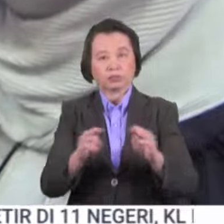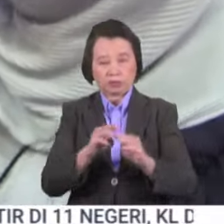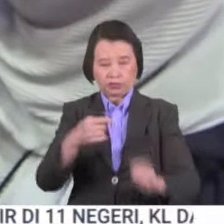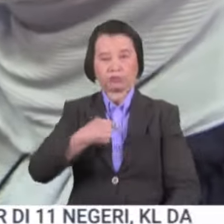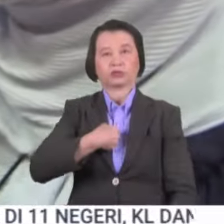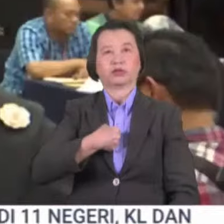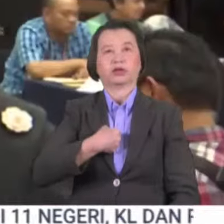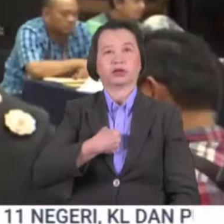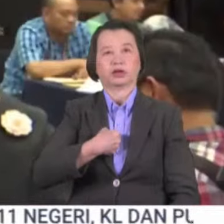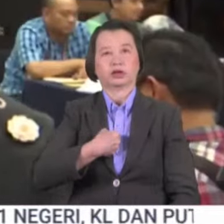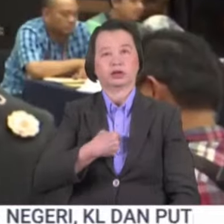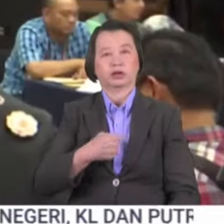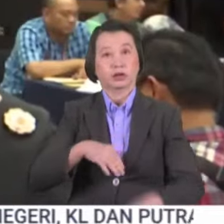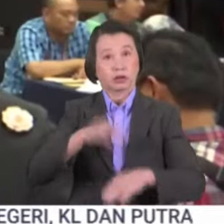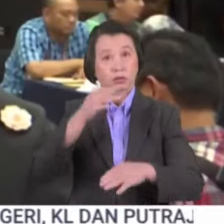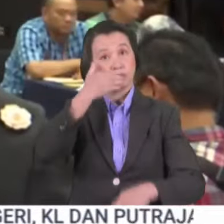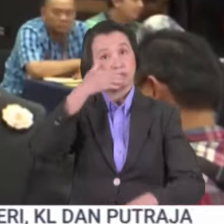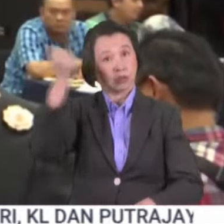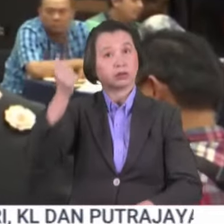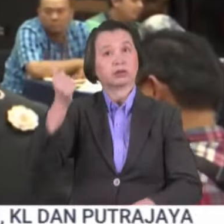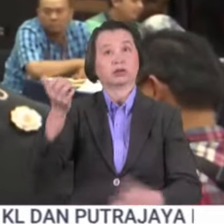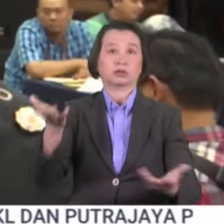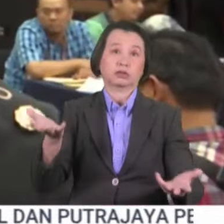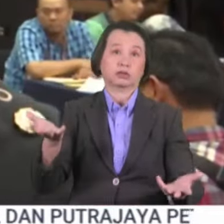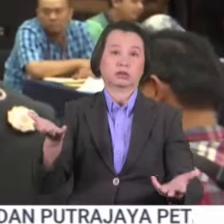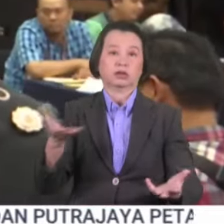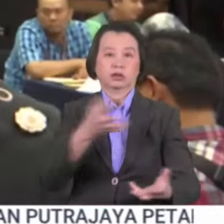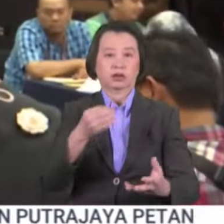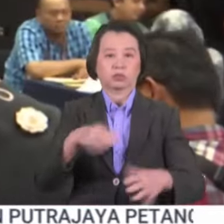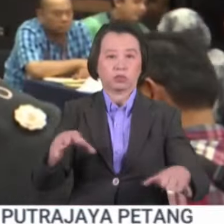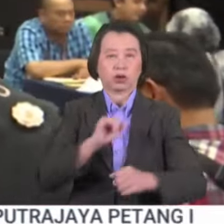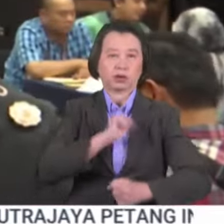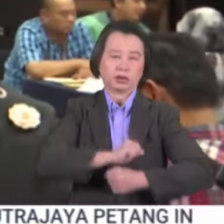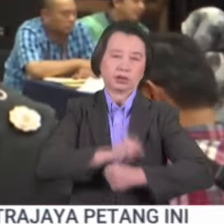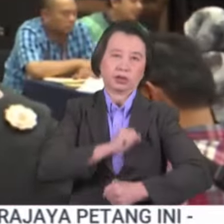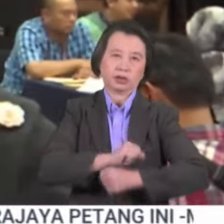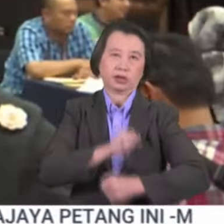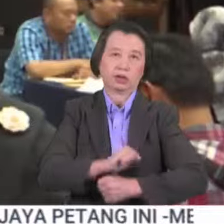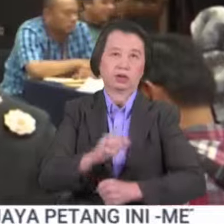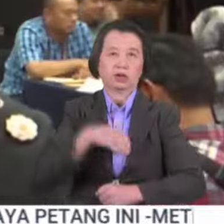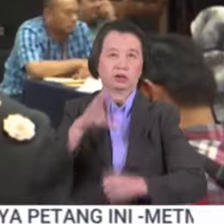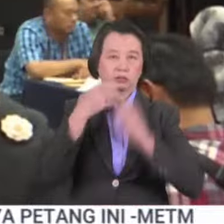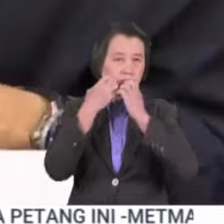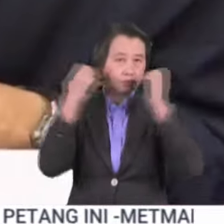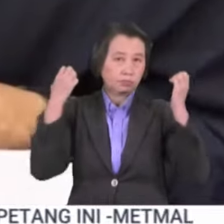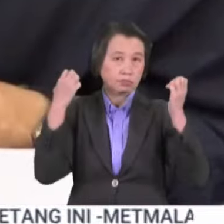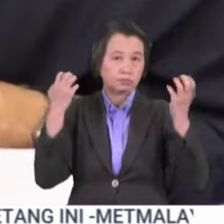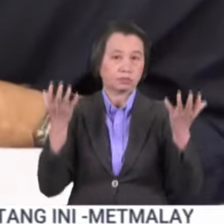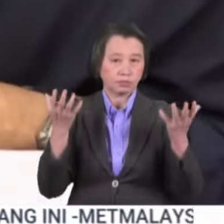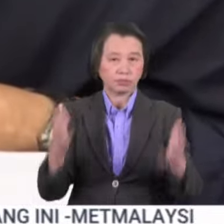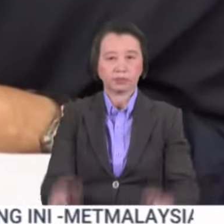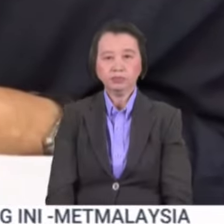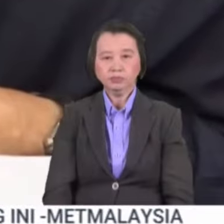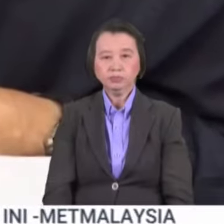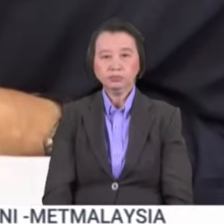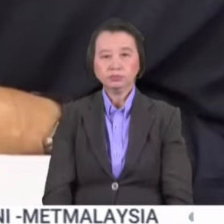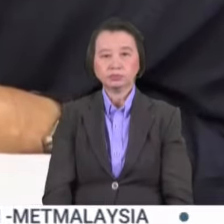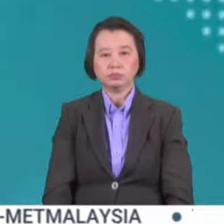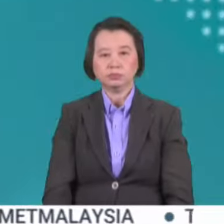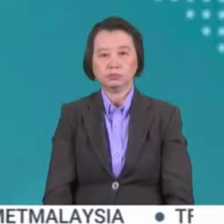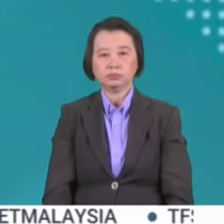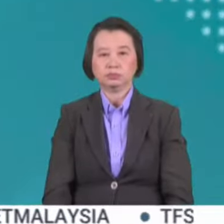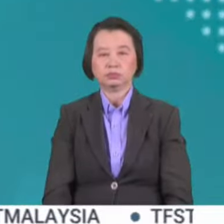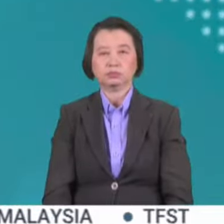sini untuk lebih cemerlang dan dalam melakukan tugas dan lebih efisien lah.